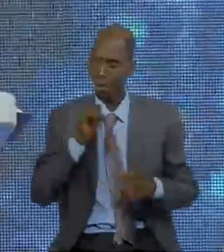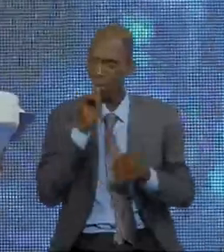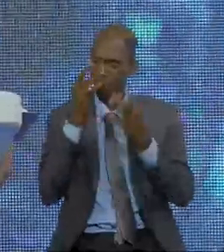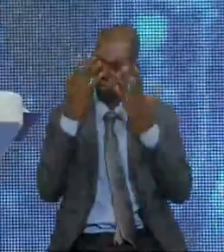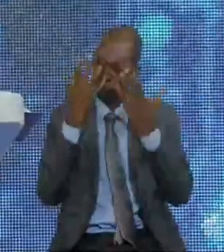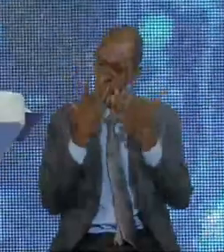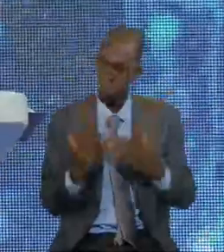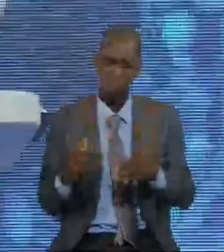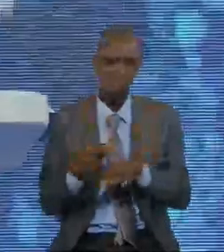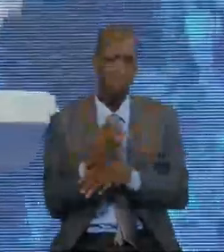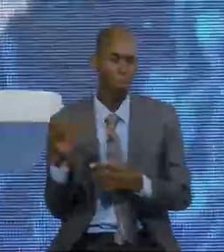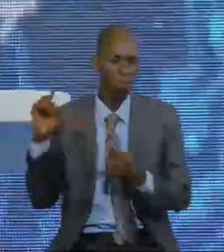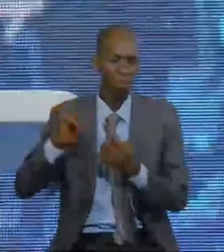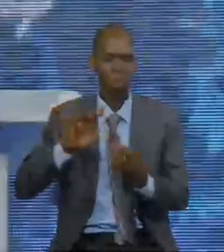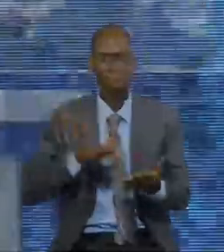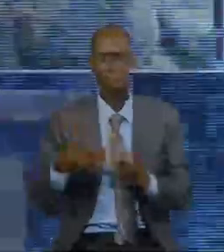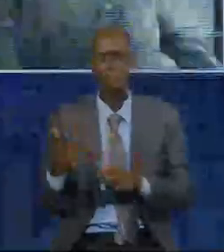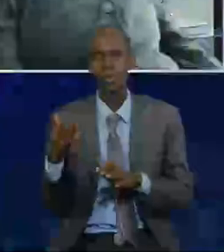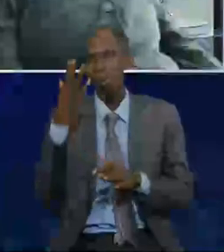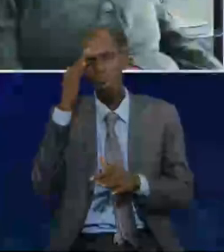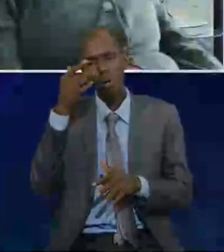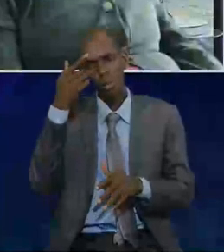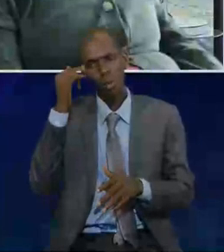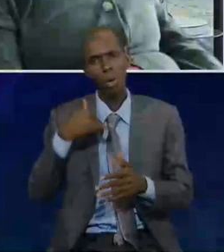couper le prix de ton salut